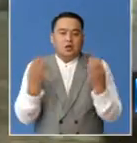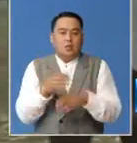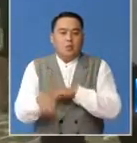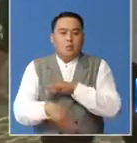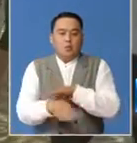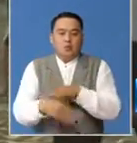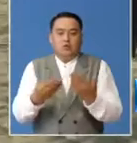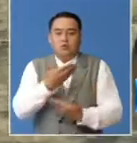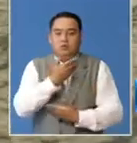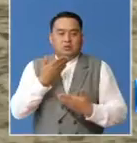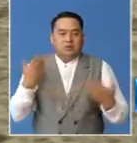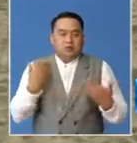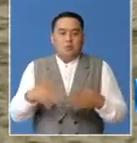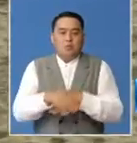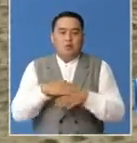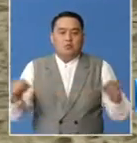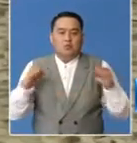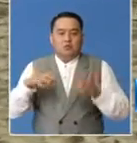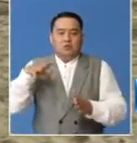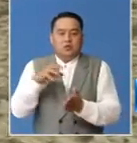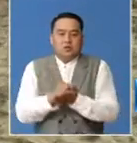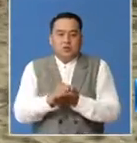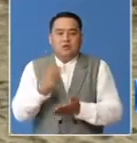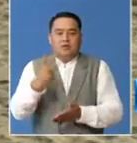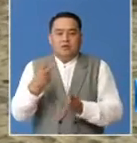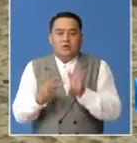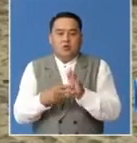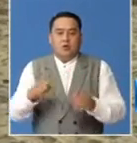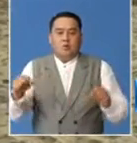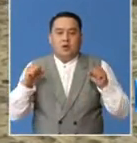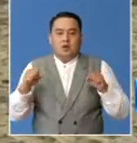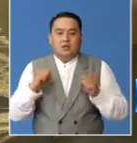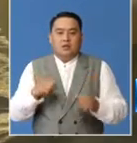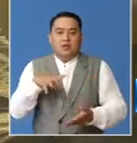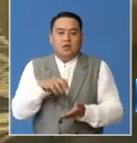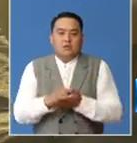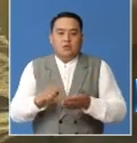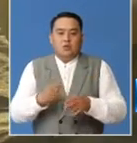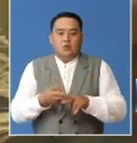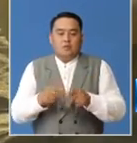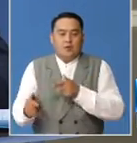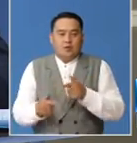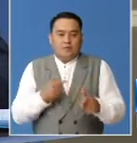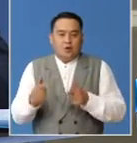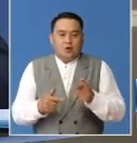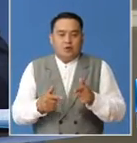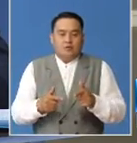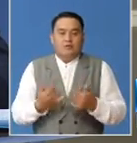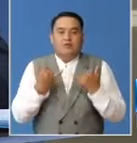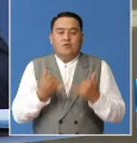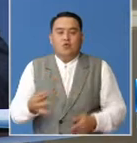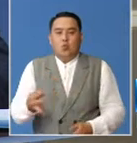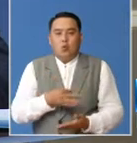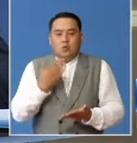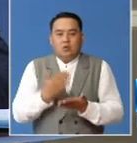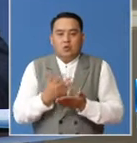Люди разного возраста идут в массовый спорт. Более 28% жителей области занимаются физической подготовкой. Сегодня в области